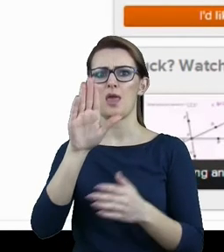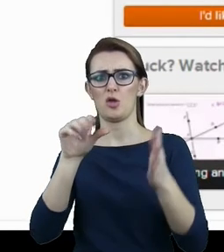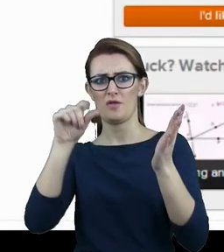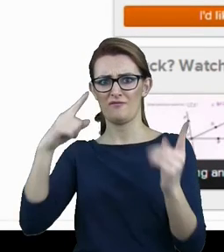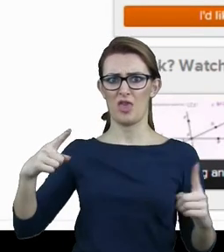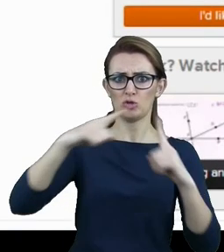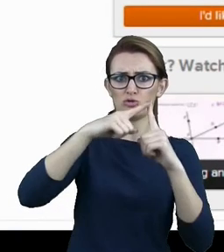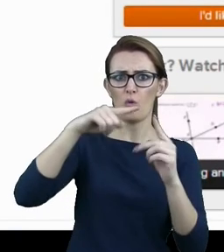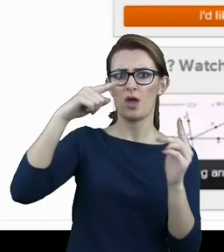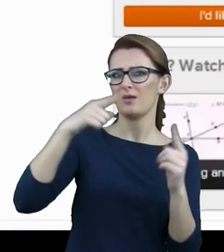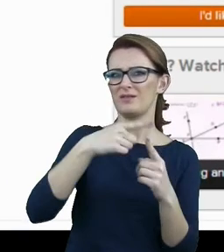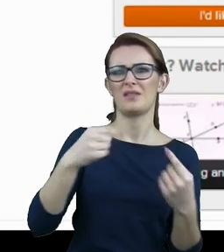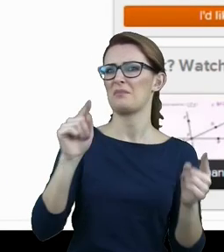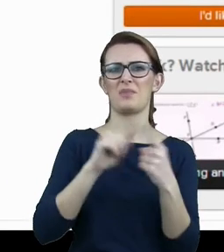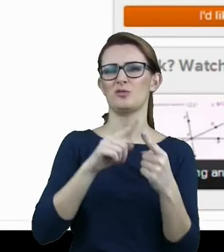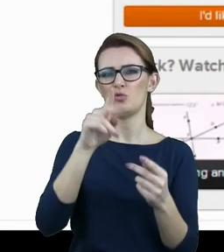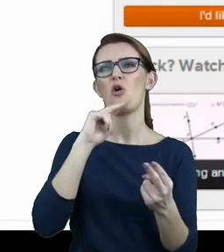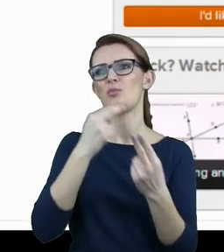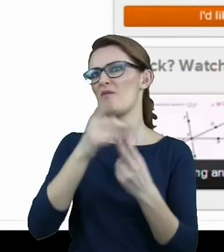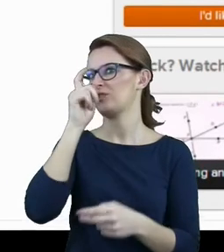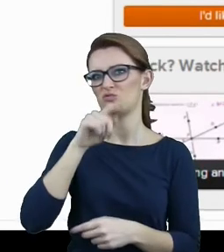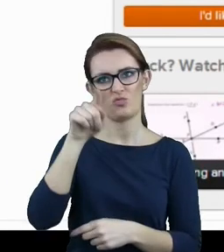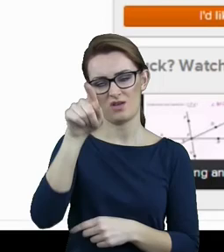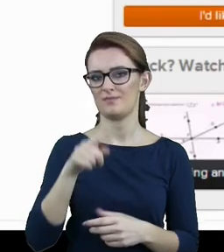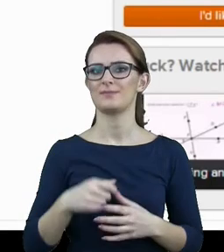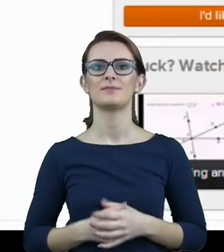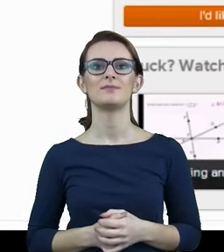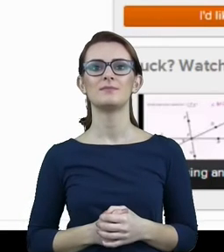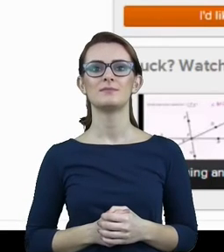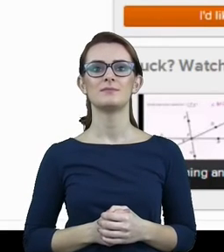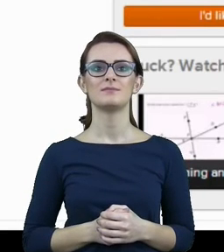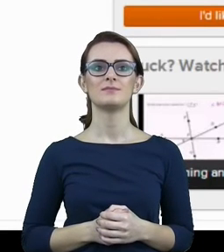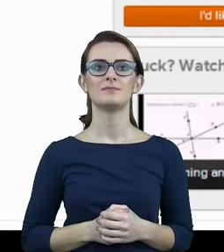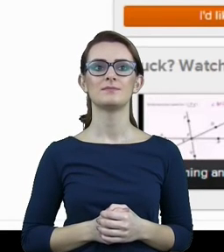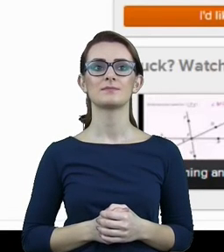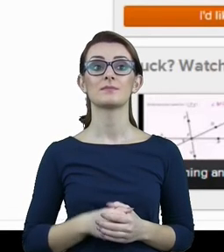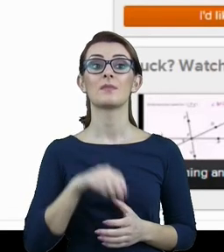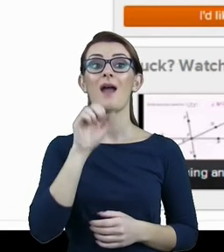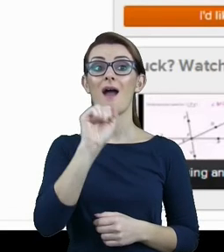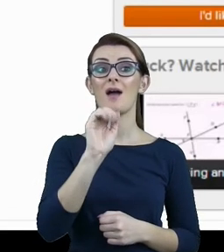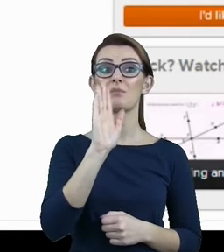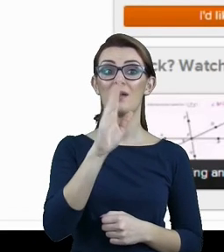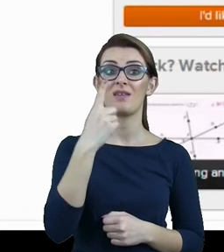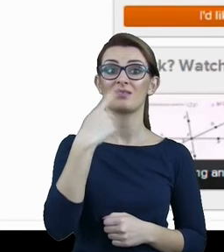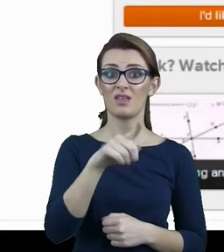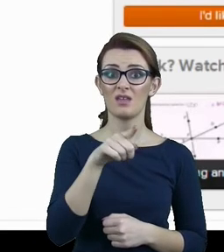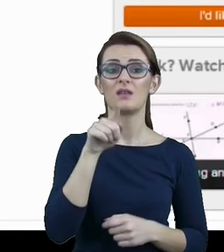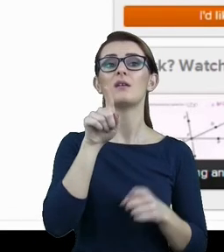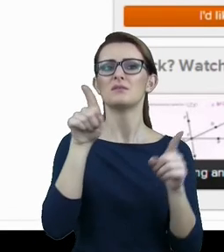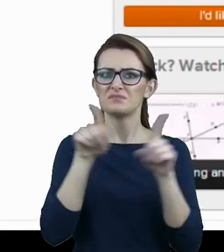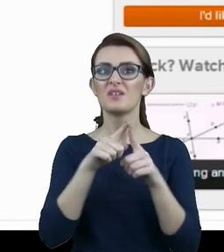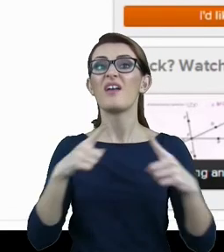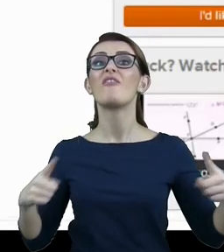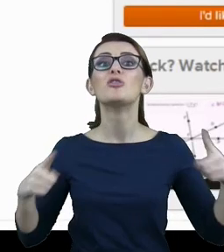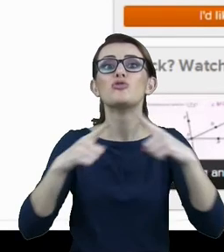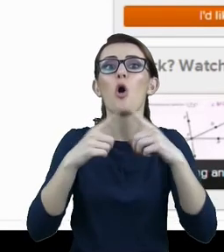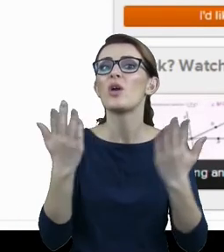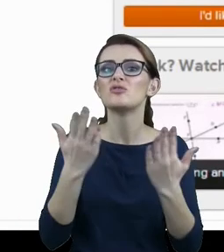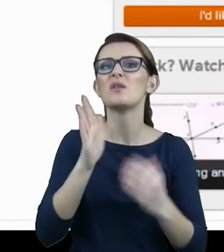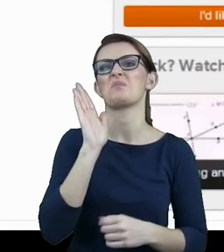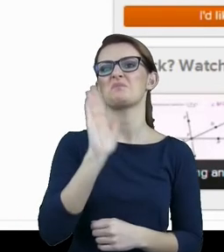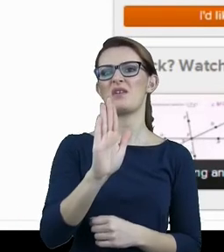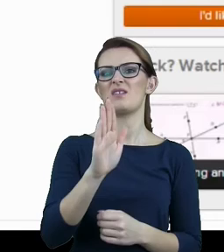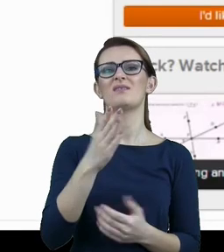mamy takiego kąta ABF. B byłby wierzchołkiem kąta, więc to jest zła odpowiedź. ABD. Znowu